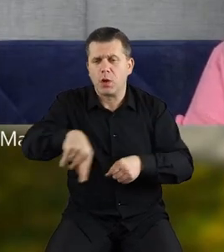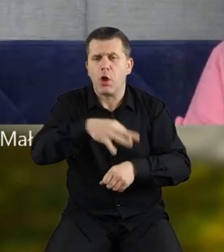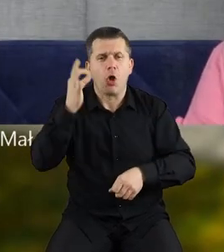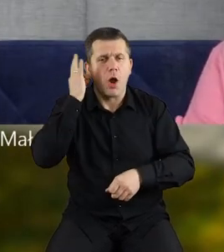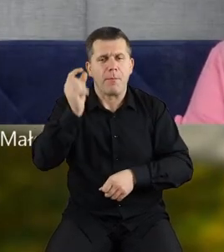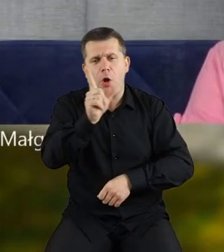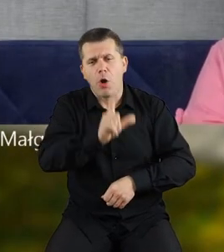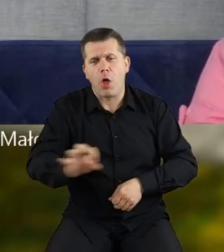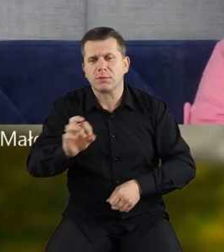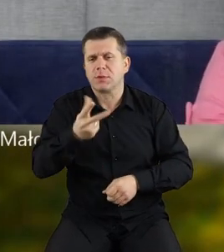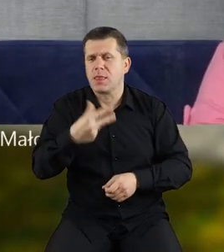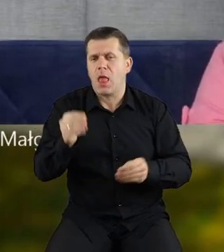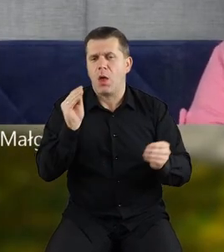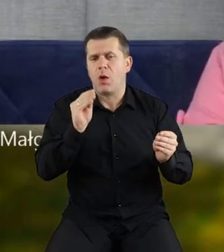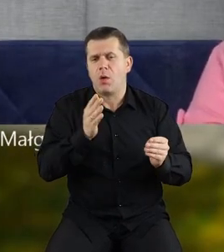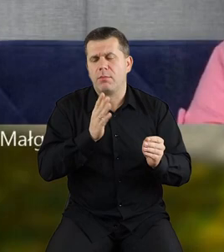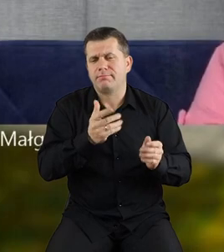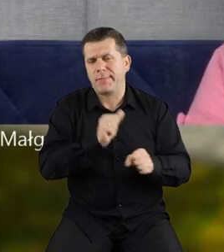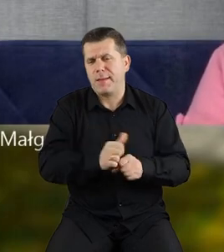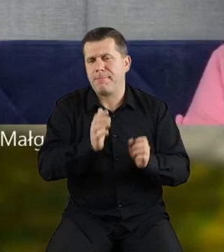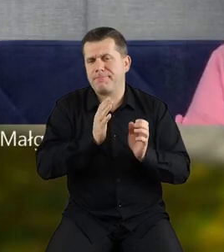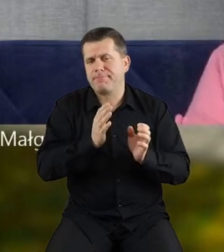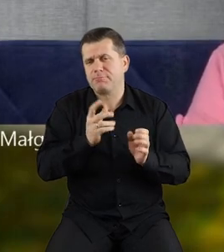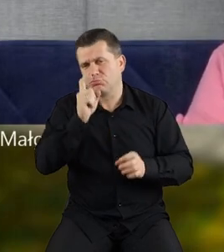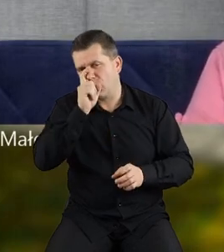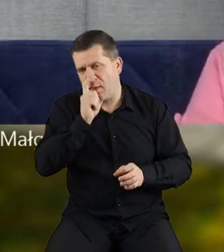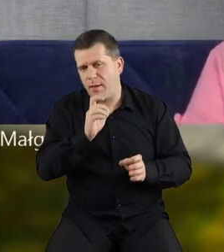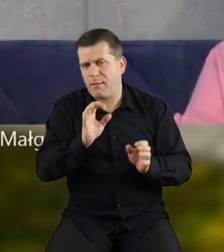jednak niektóre kobiece losy nie układają się źle?